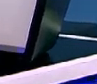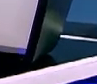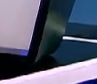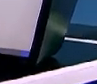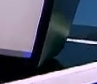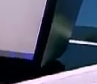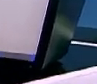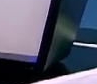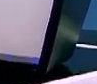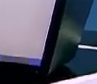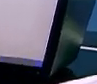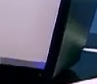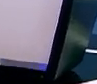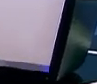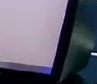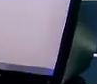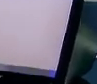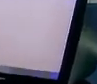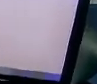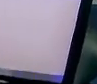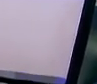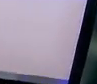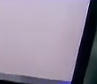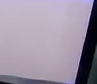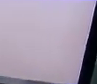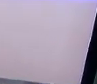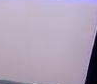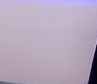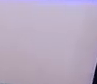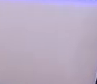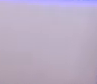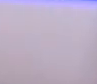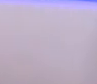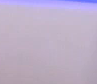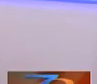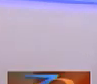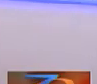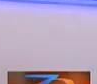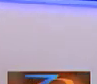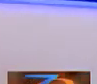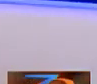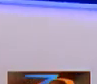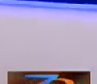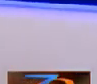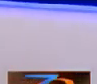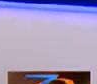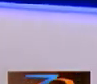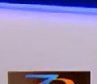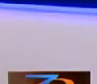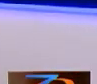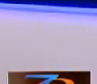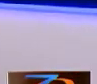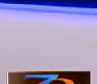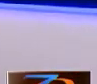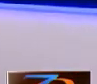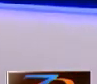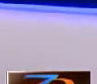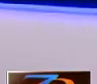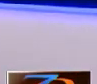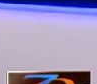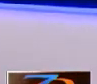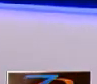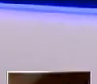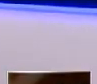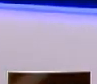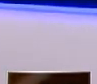Assalamualaikum dan salam sejahtera nasional 8 bersama saya Kamal Firman Shah Kamaluddin dan saya Ati memenai berikut paparan utama edisi